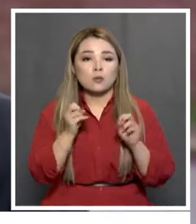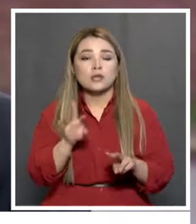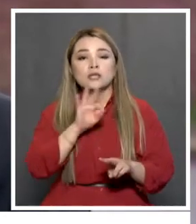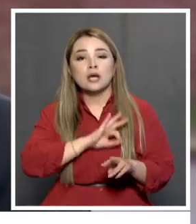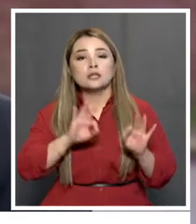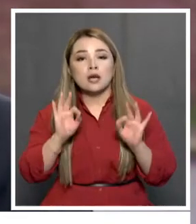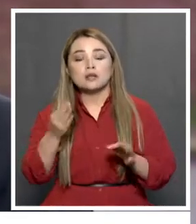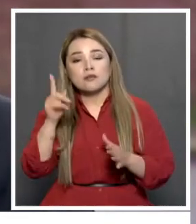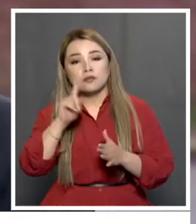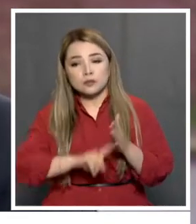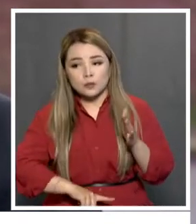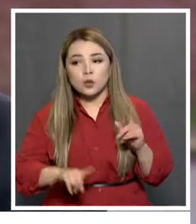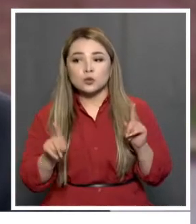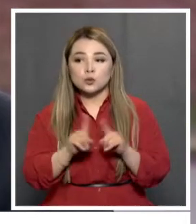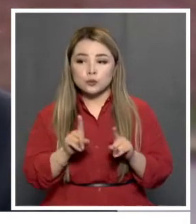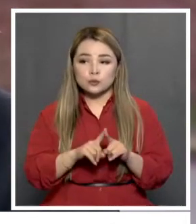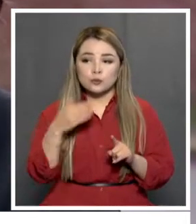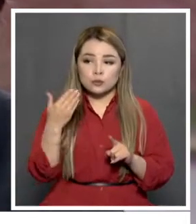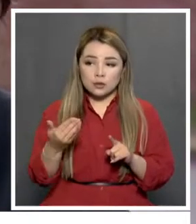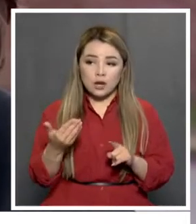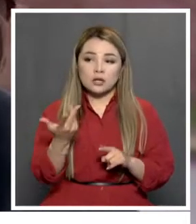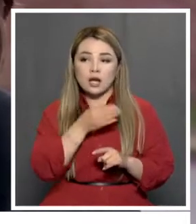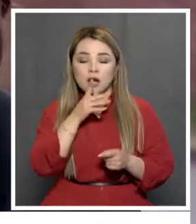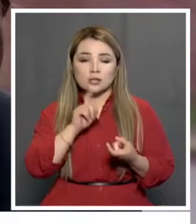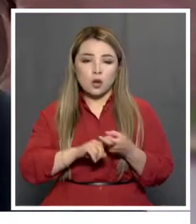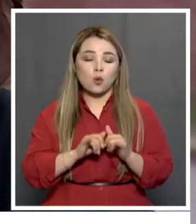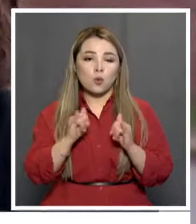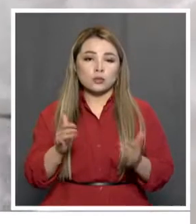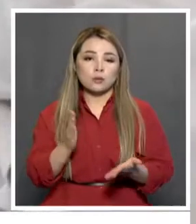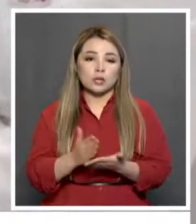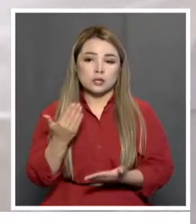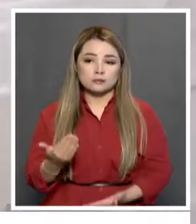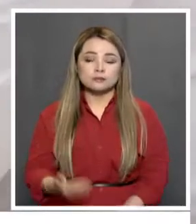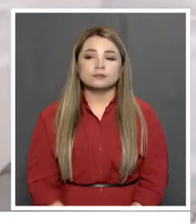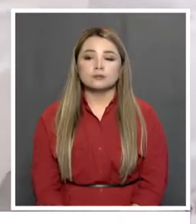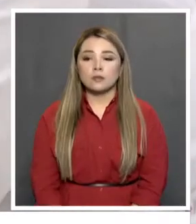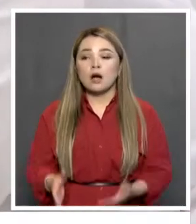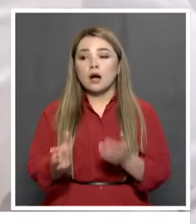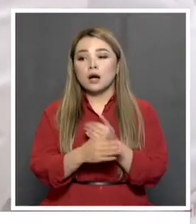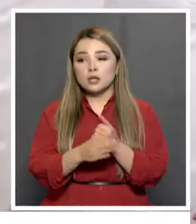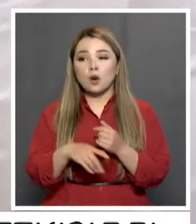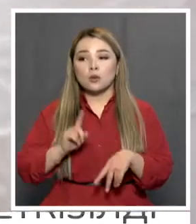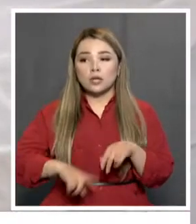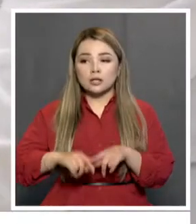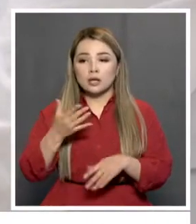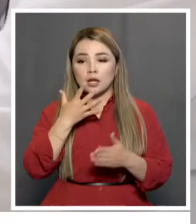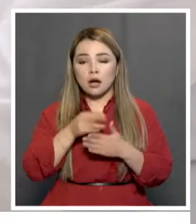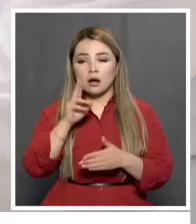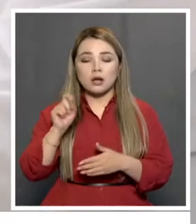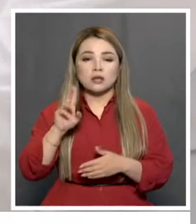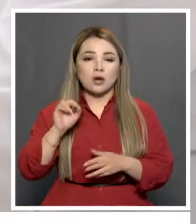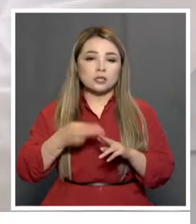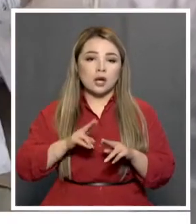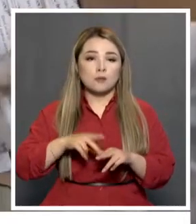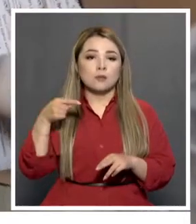тиімділігіне сенім уақыт өткен сайын артуда. Алатырауға отандық Қазбак вакцинасының 1000